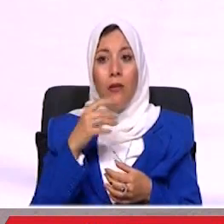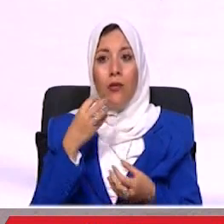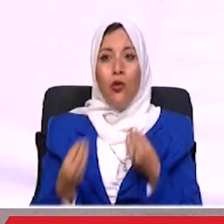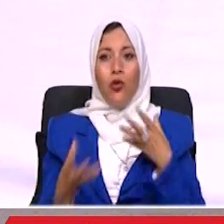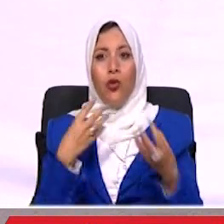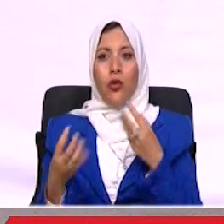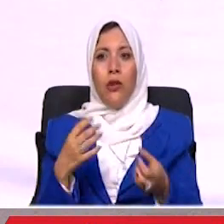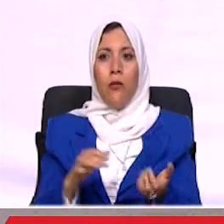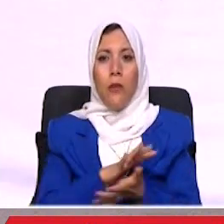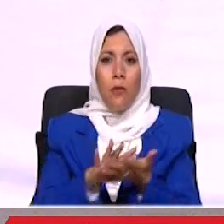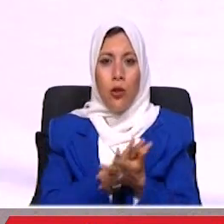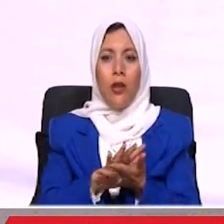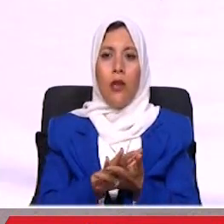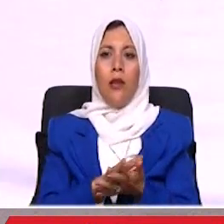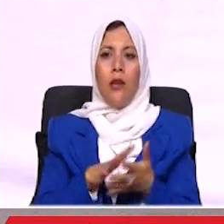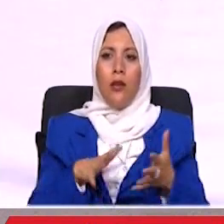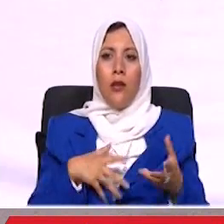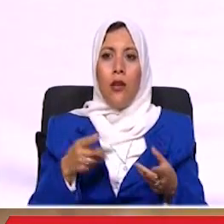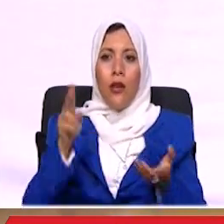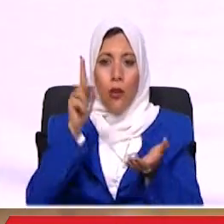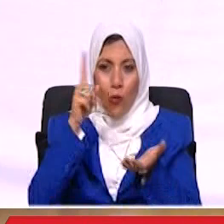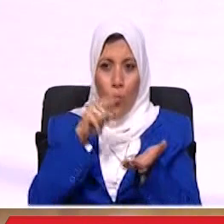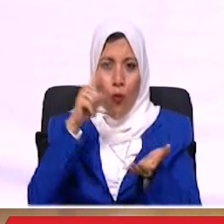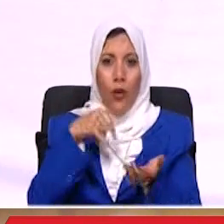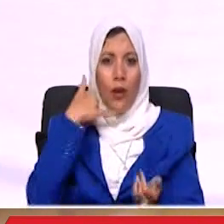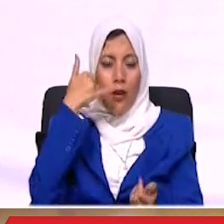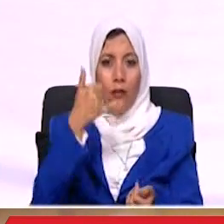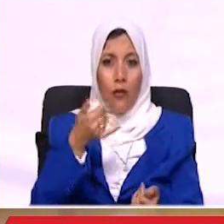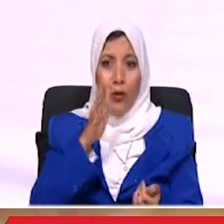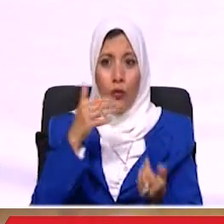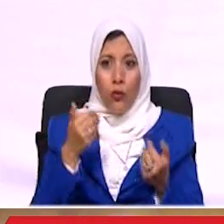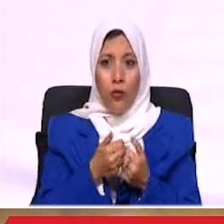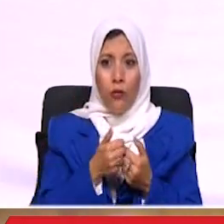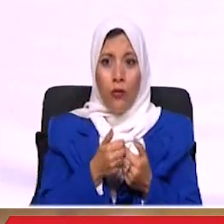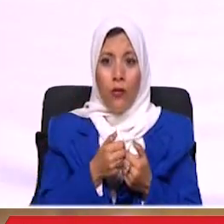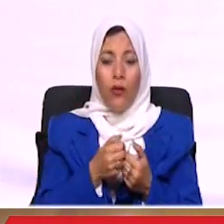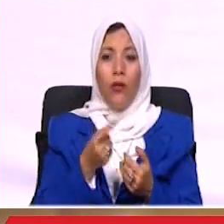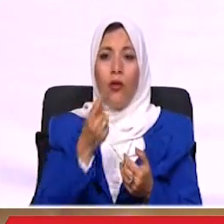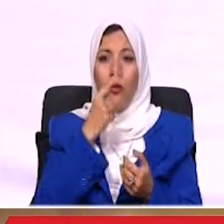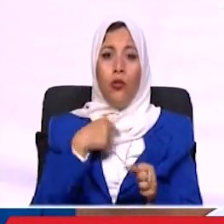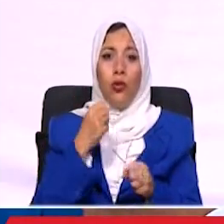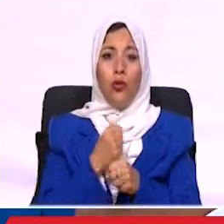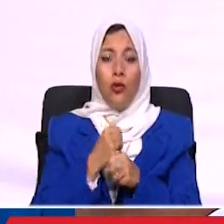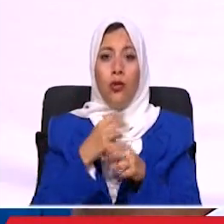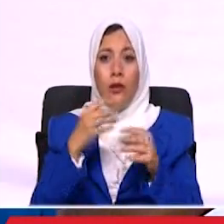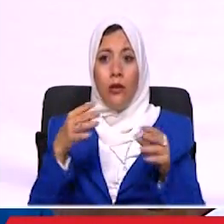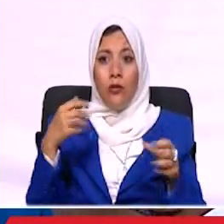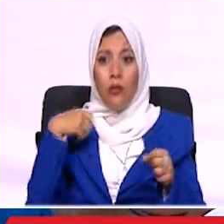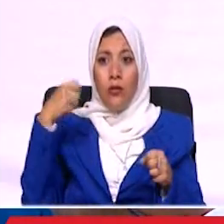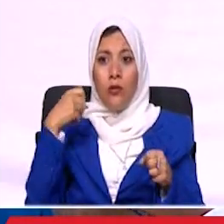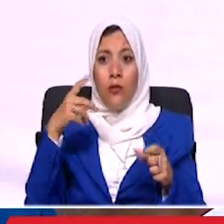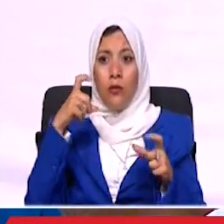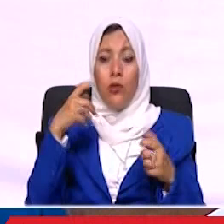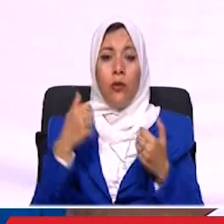بتبقى مجرد شعلالة كده نسخنها نعمل يعني. اي لو حاجة رمضان نسخنها. بكرة كلمك قال لك عايزك معايا في مسلسل هتروح؟ ليه؟ انا رمضان شفته كتير قوي